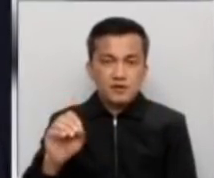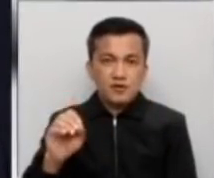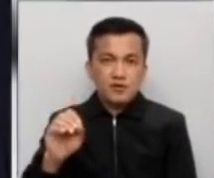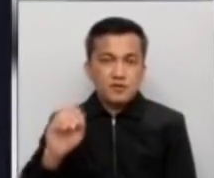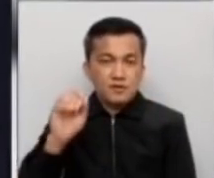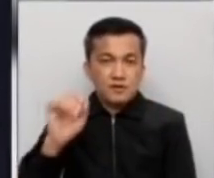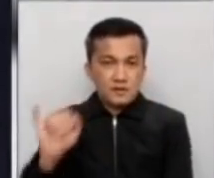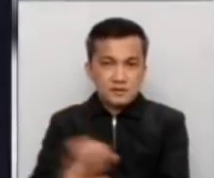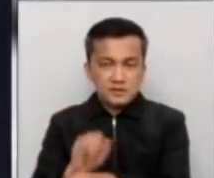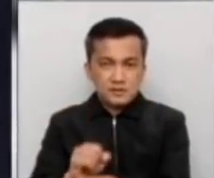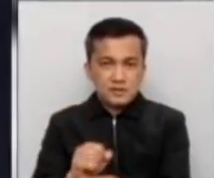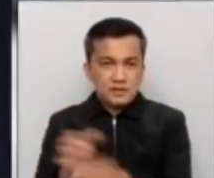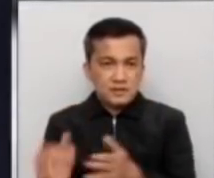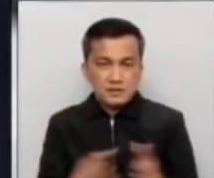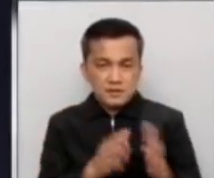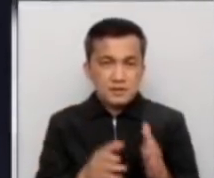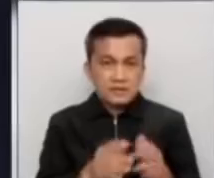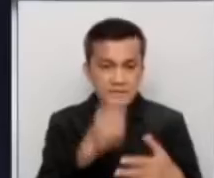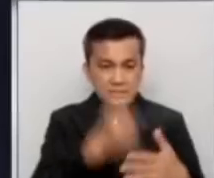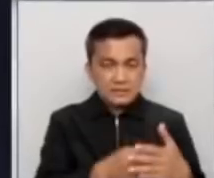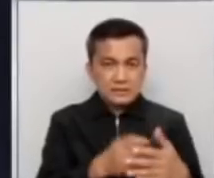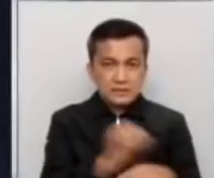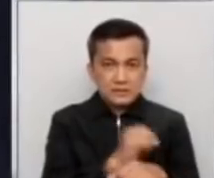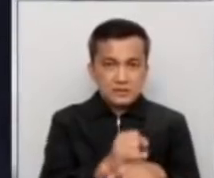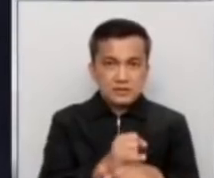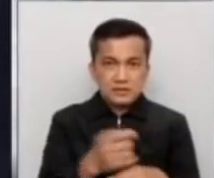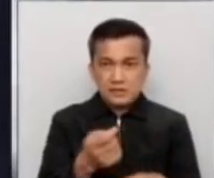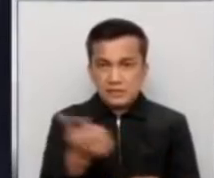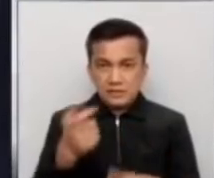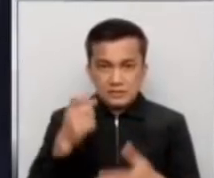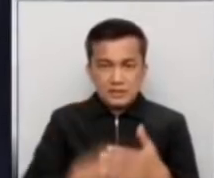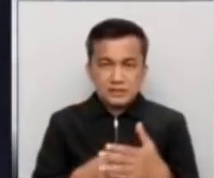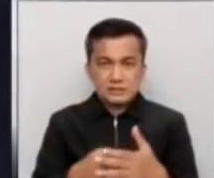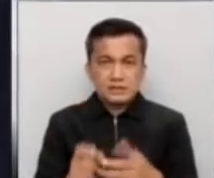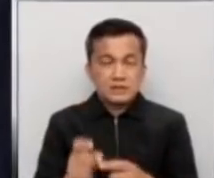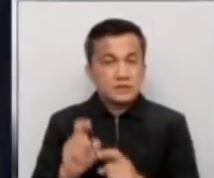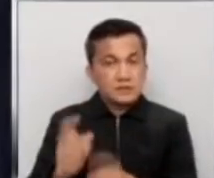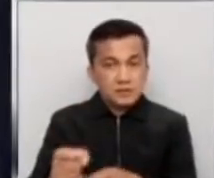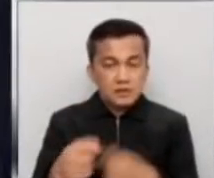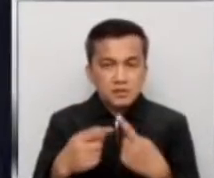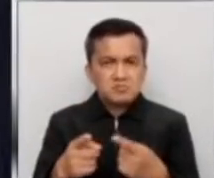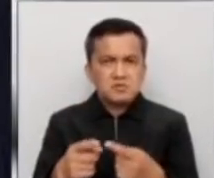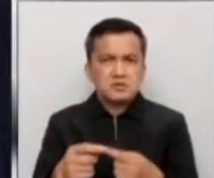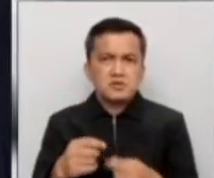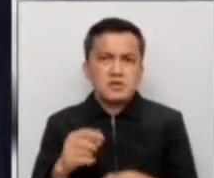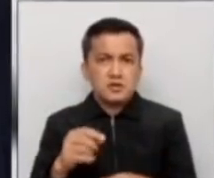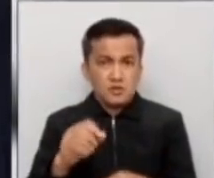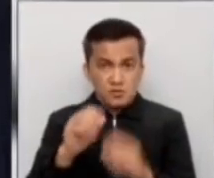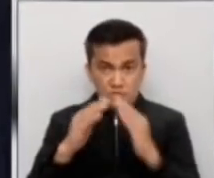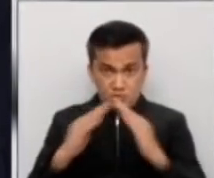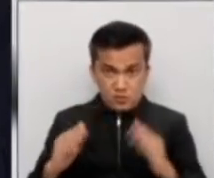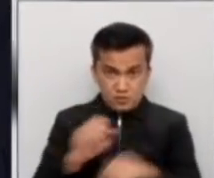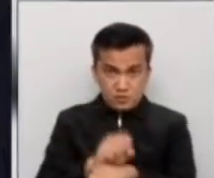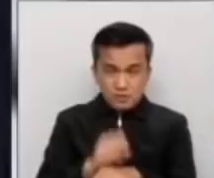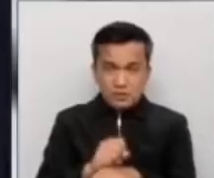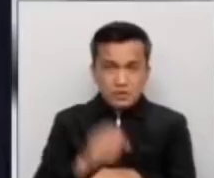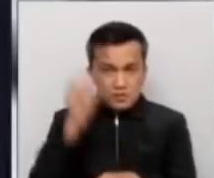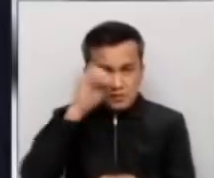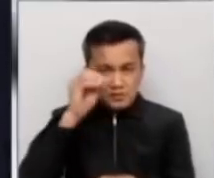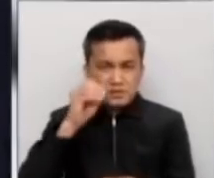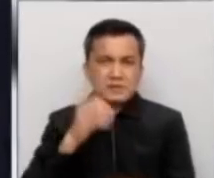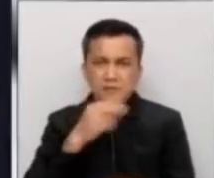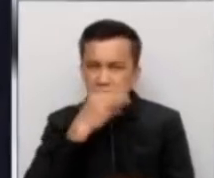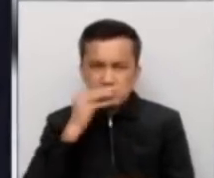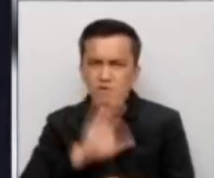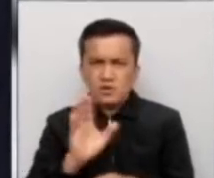tax incentive sa mga may work-from-home setup. Opinyon din ni Pacquiao, hindi na umano dapat gawing sapilitan ang pagsusot